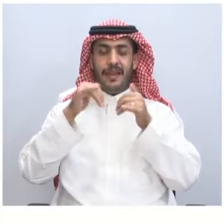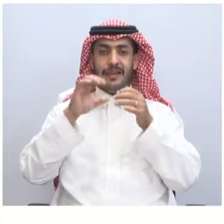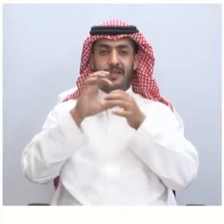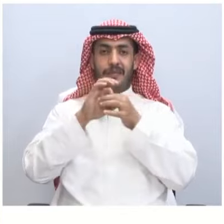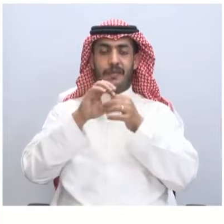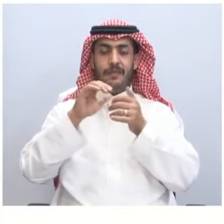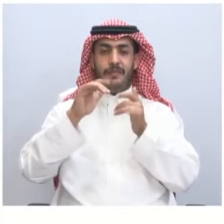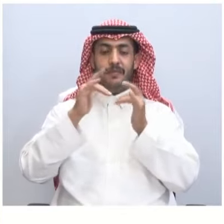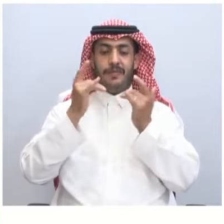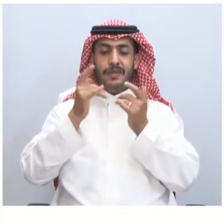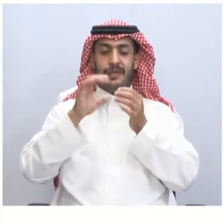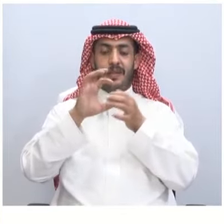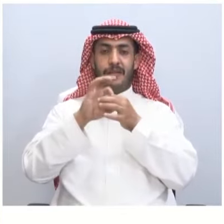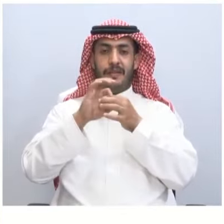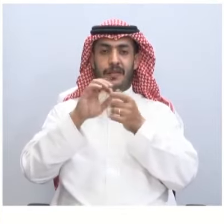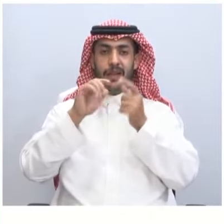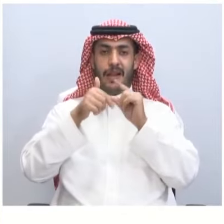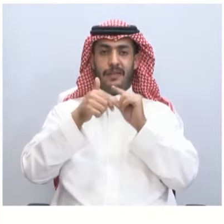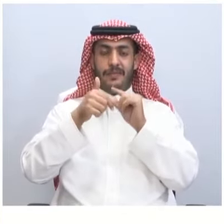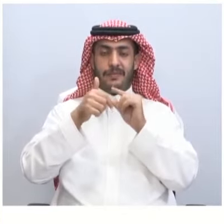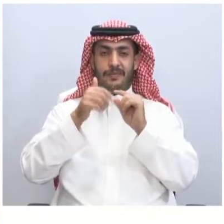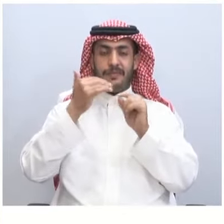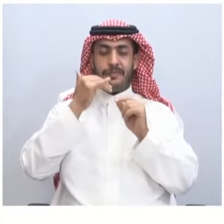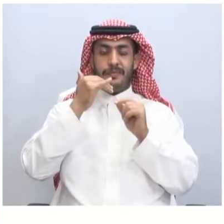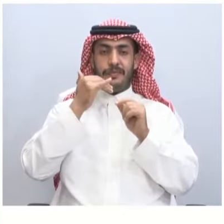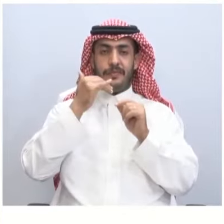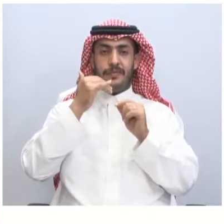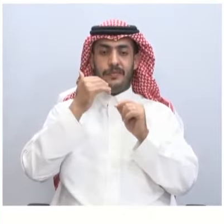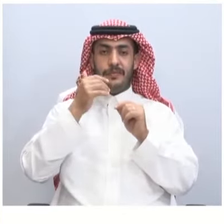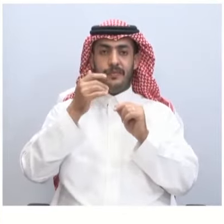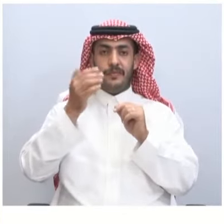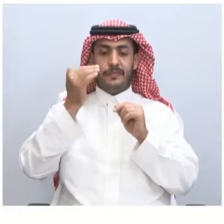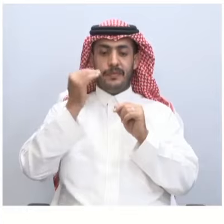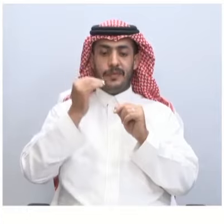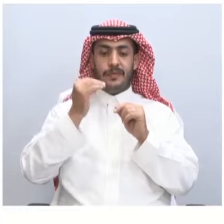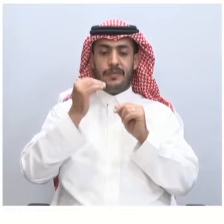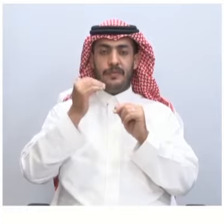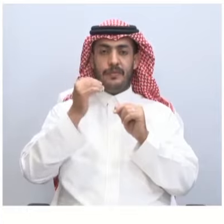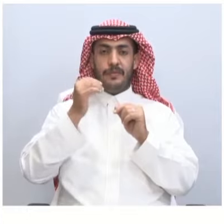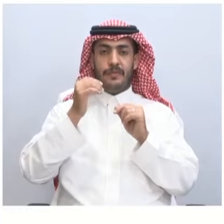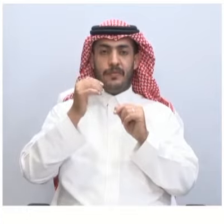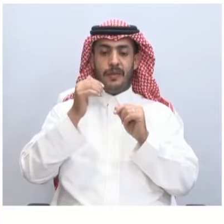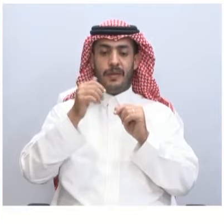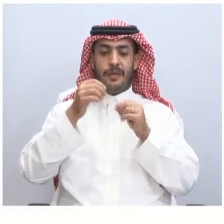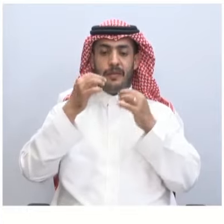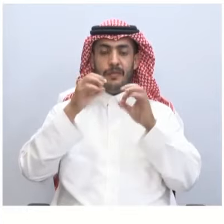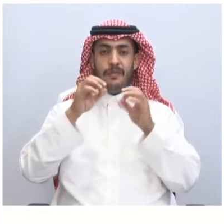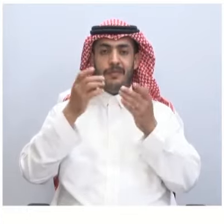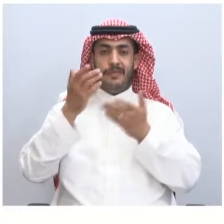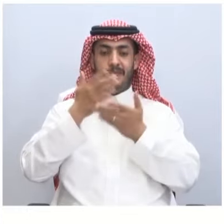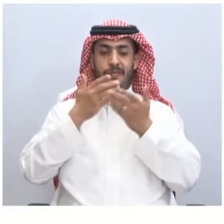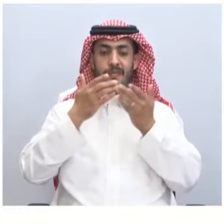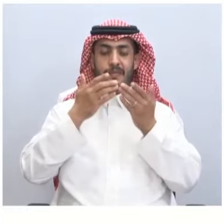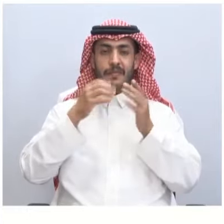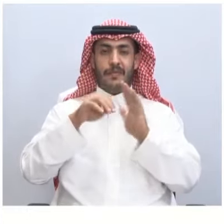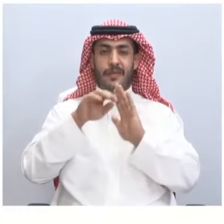مجلس التعاون لدول الخليج العربيه ثلاثه مناقشه